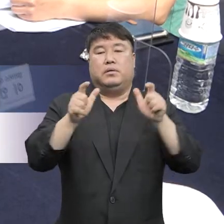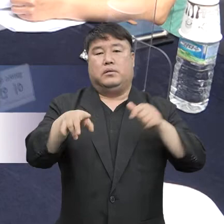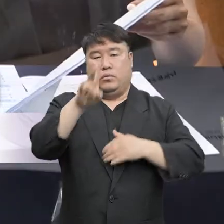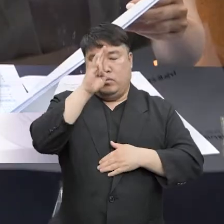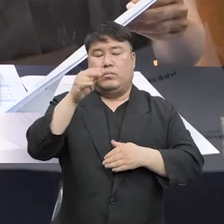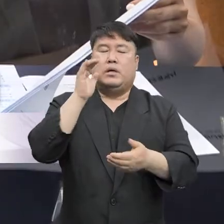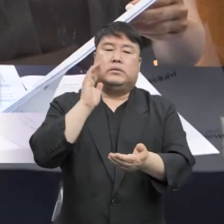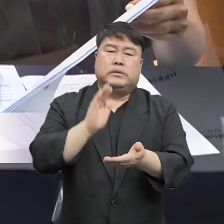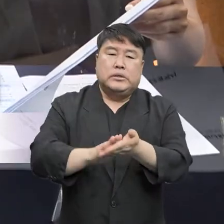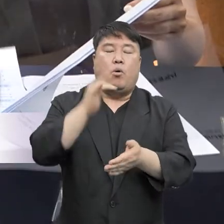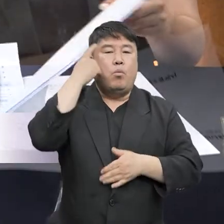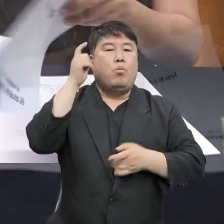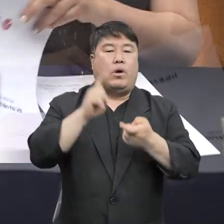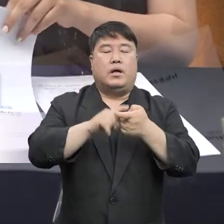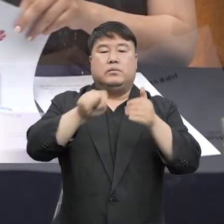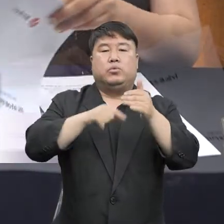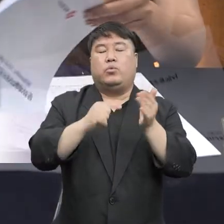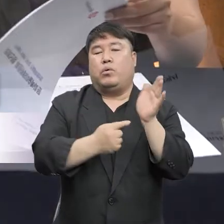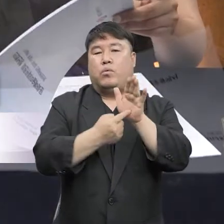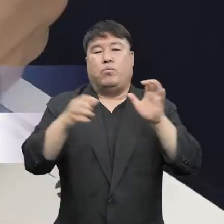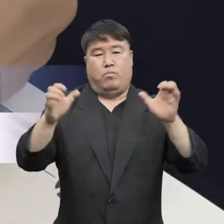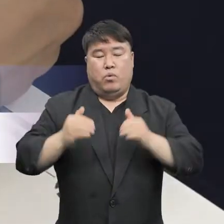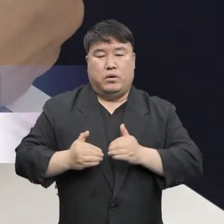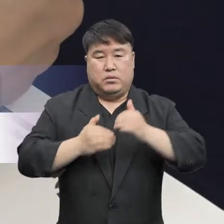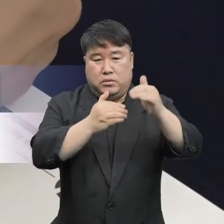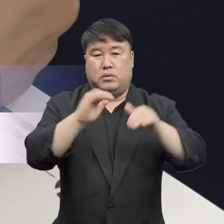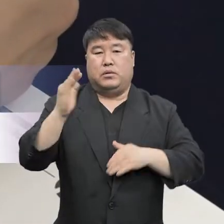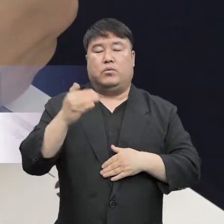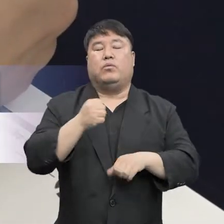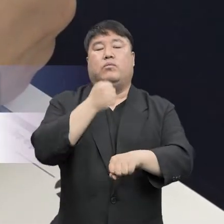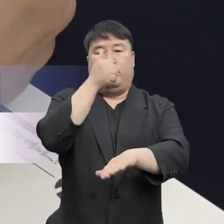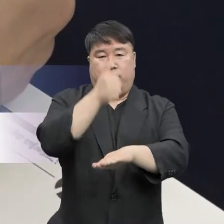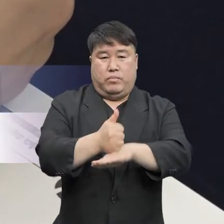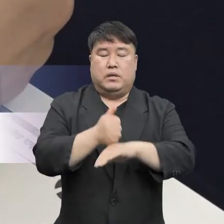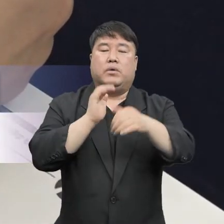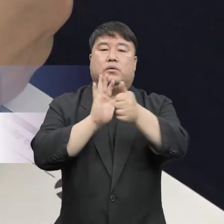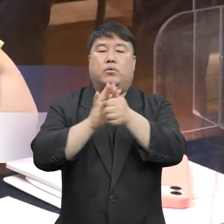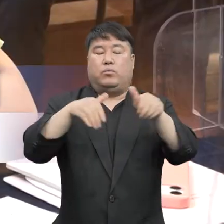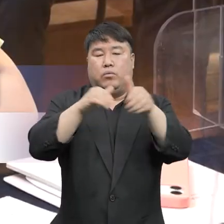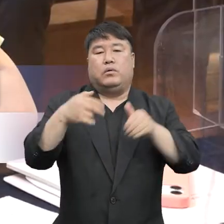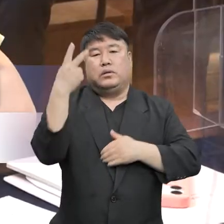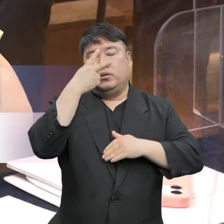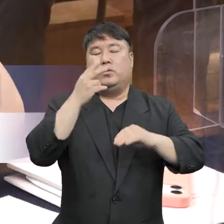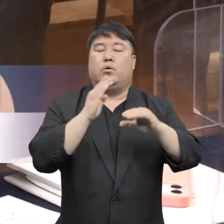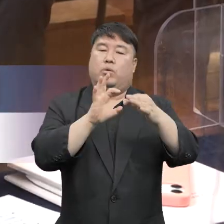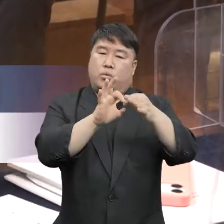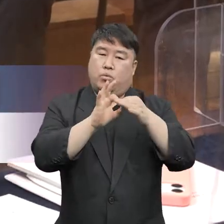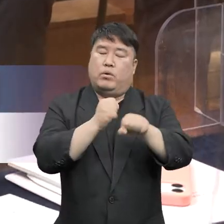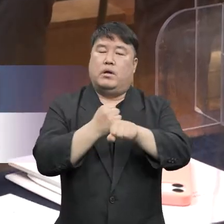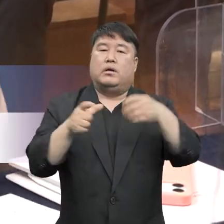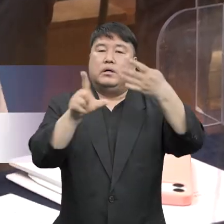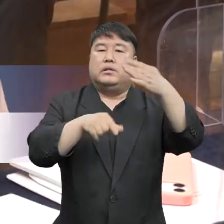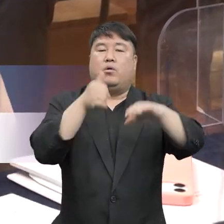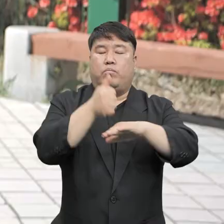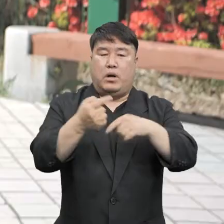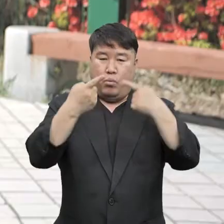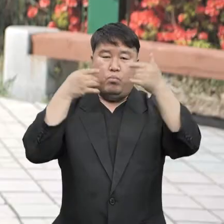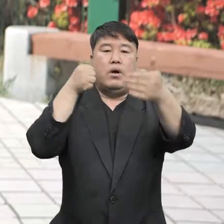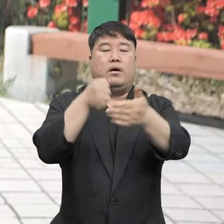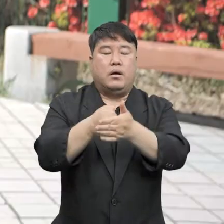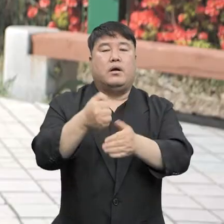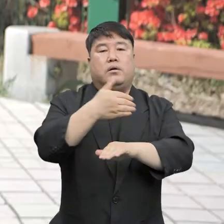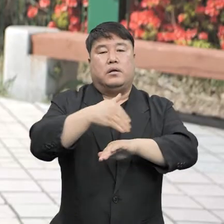뜨거운 관심 속에 공모가 진행됐으며 최종 지원 단체는 심사를 거쳐 4월 말 확정될 예정입니다